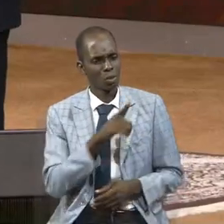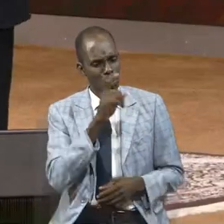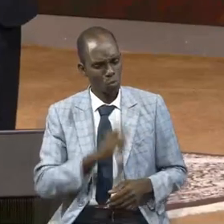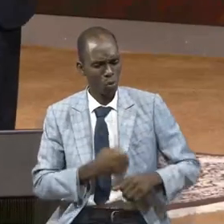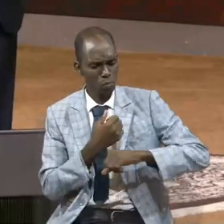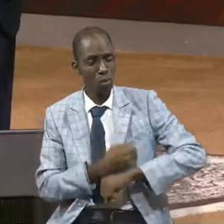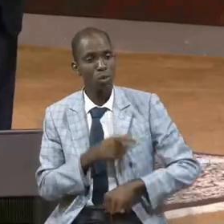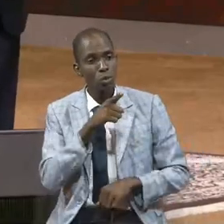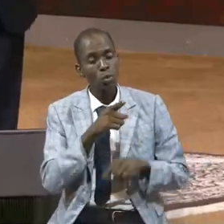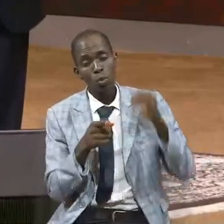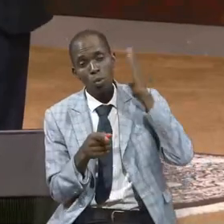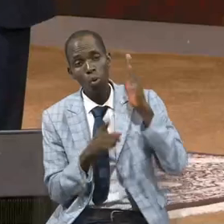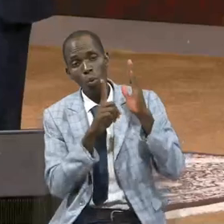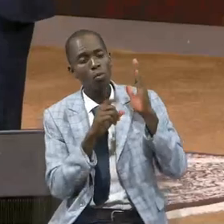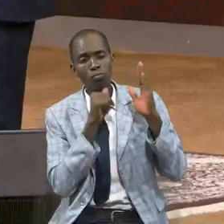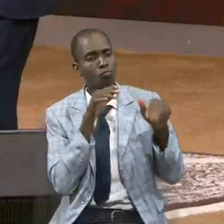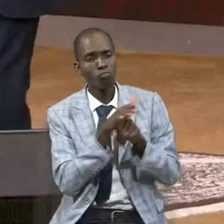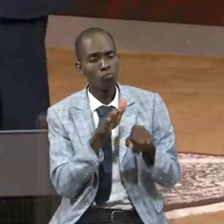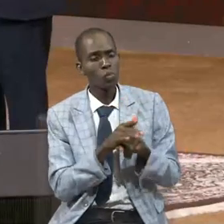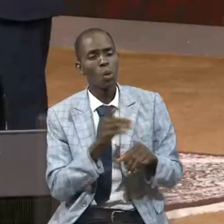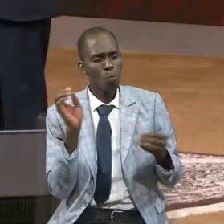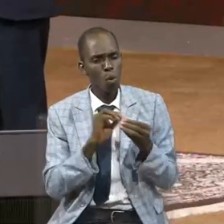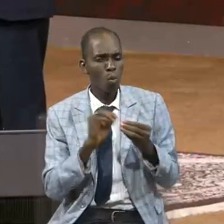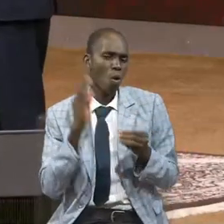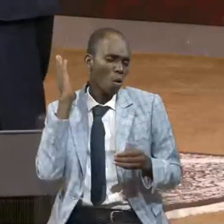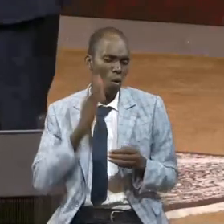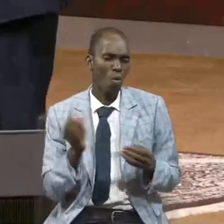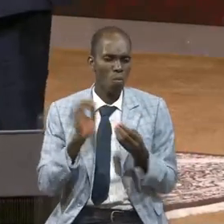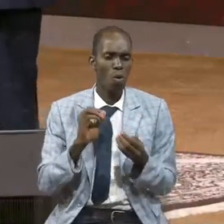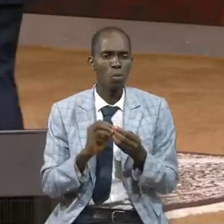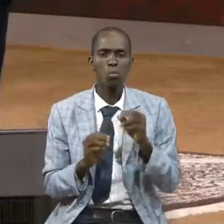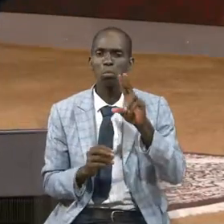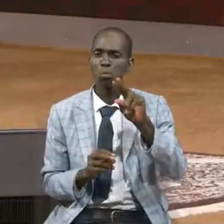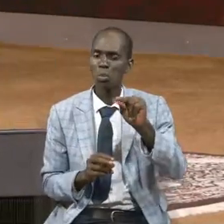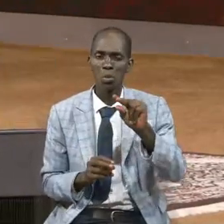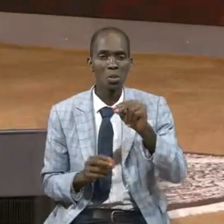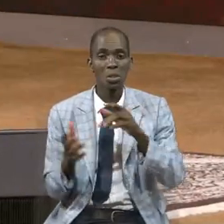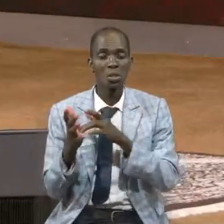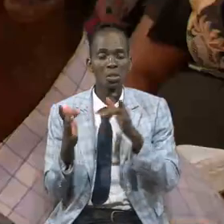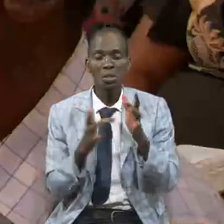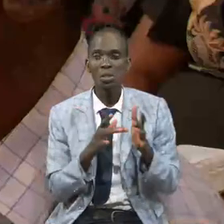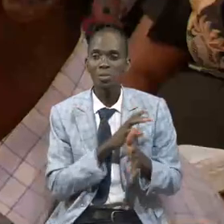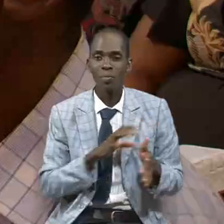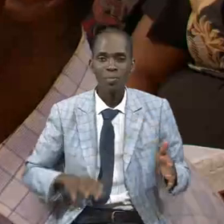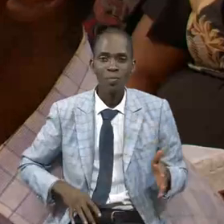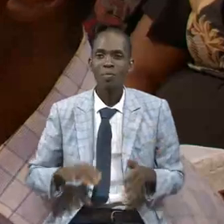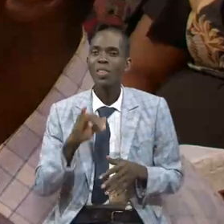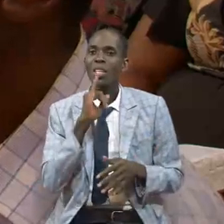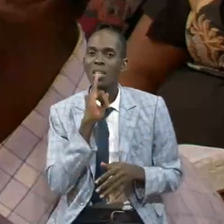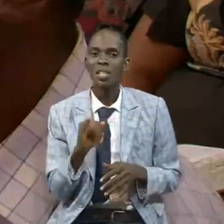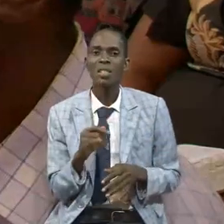mais tu ne devais pas couper l'oreille. Coupe une autre, tu ne veux pas couper l'oreille seule, coupe une autre partie.